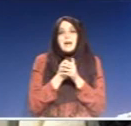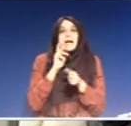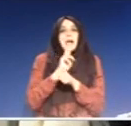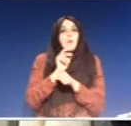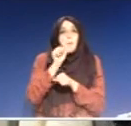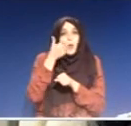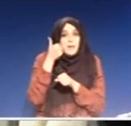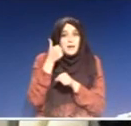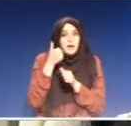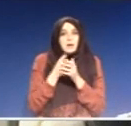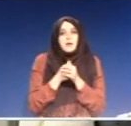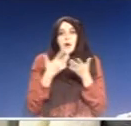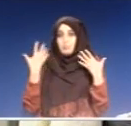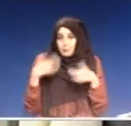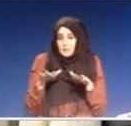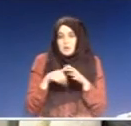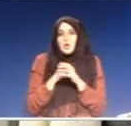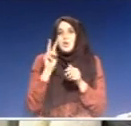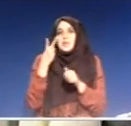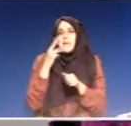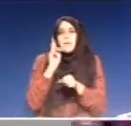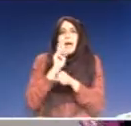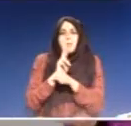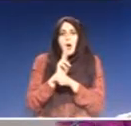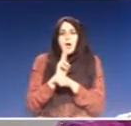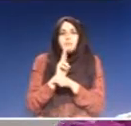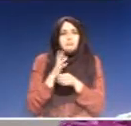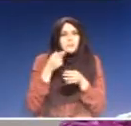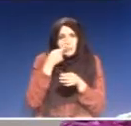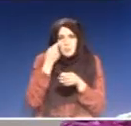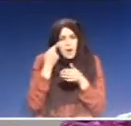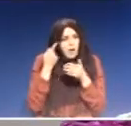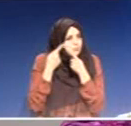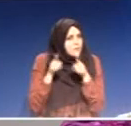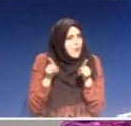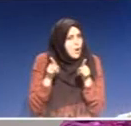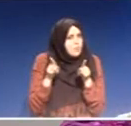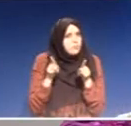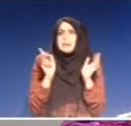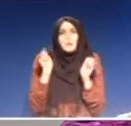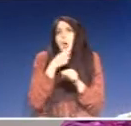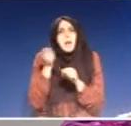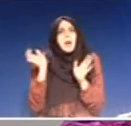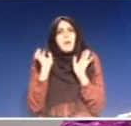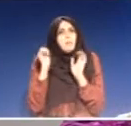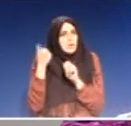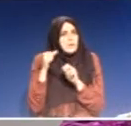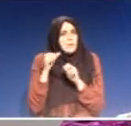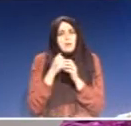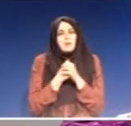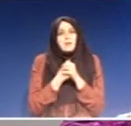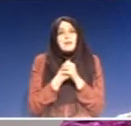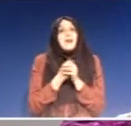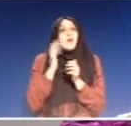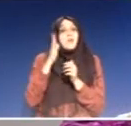الاولى انجزها، ياتي الخبير الثاني ممكن يكون مضاد الخبر الاول. طيب. عادي ما في اشكال. لذلك نحتاج الى